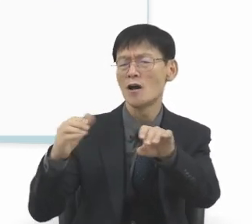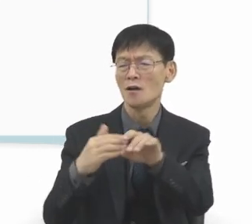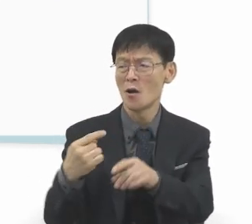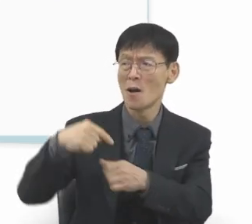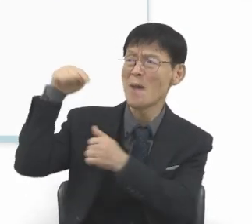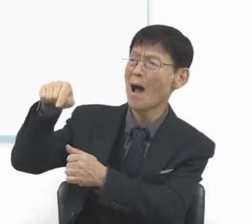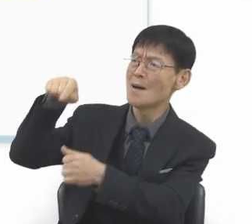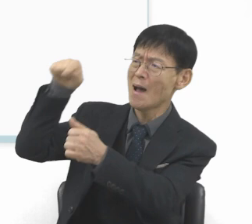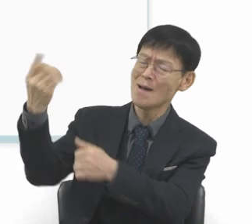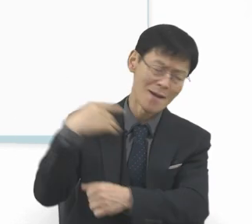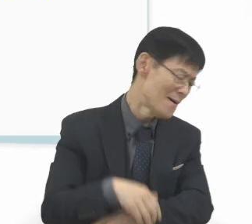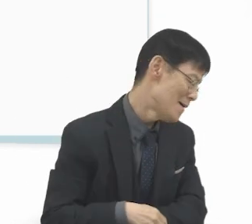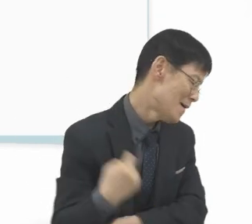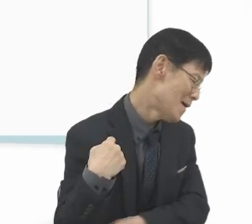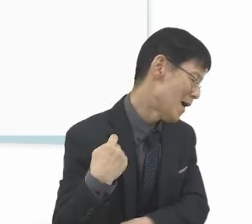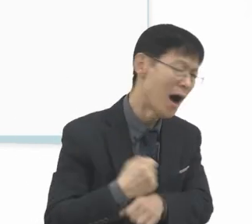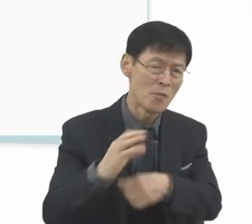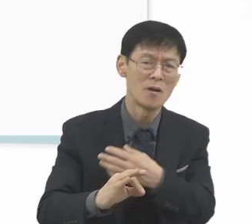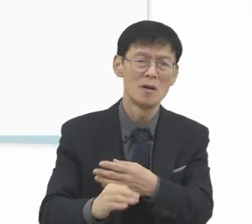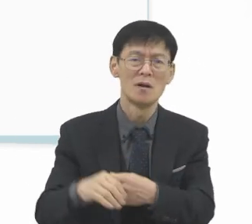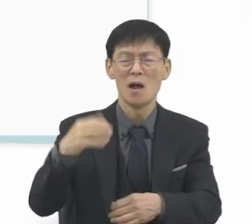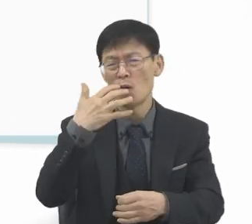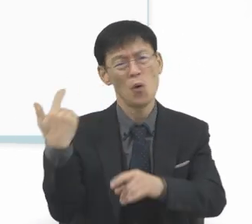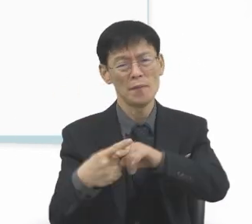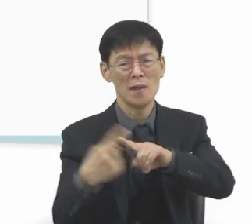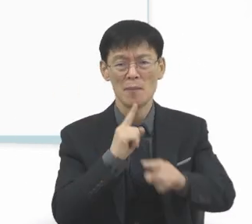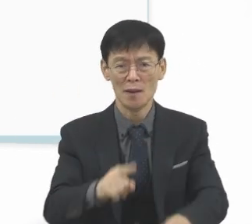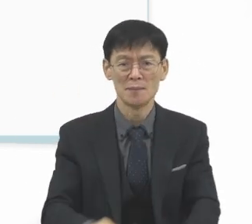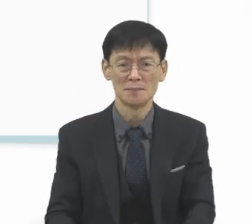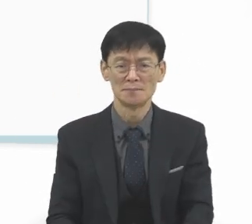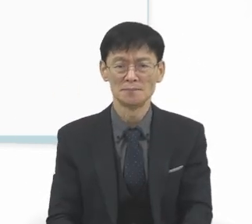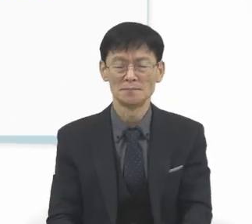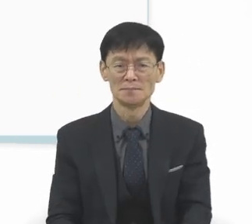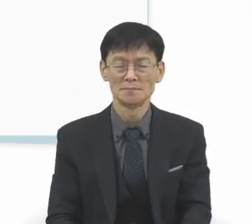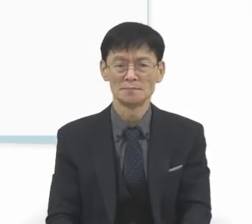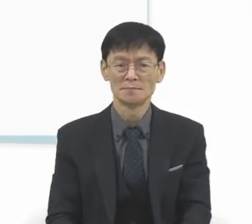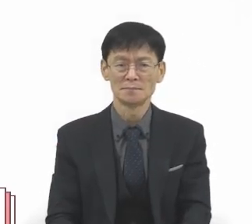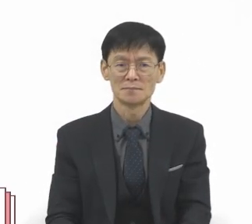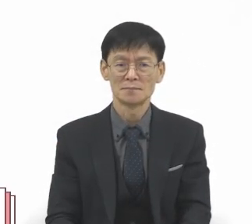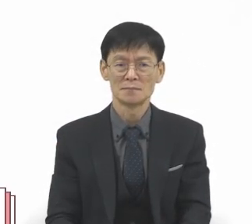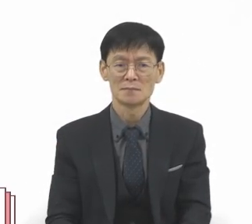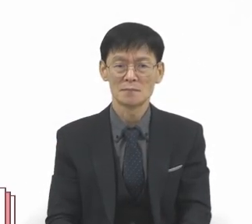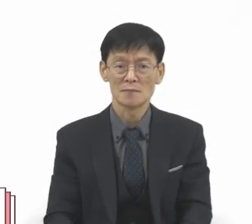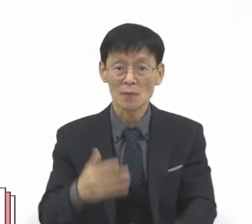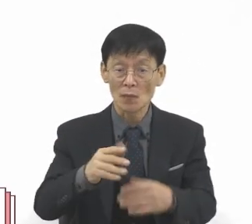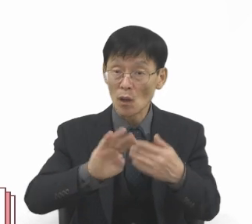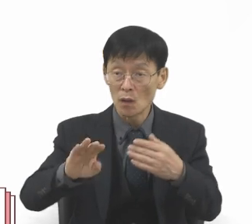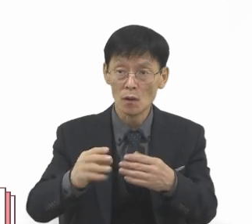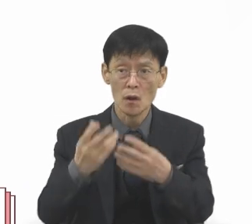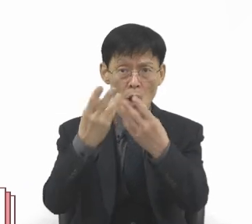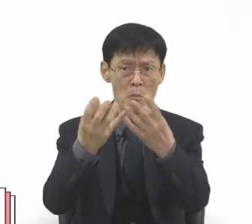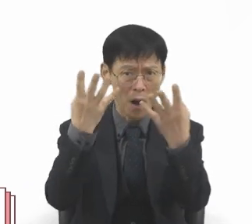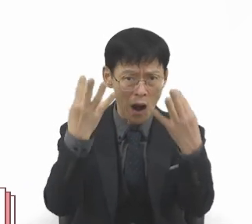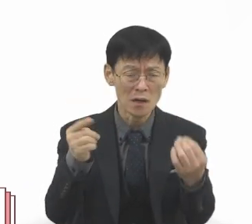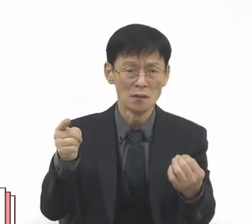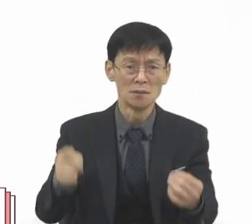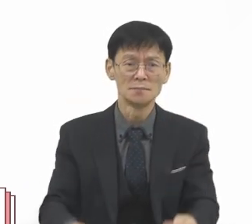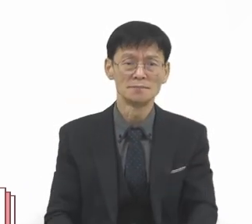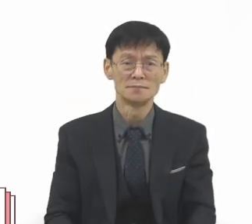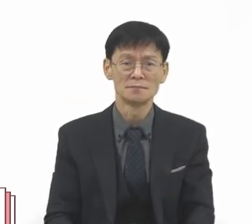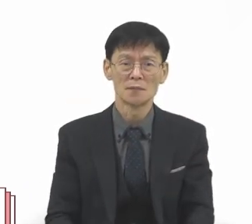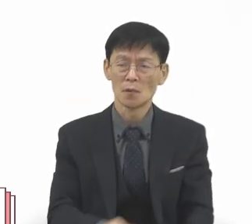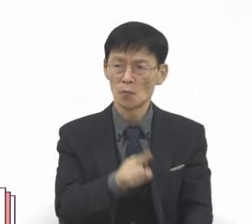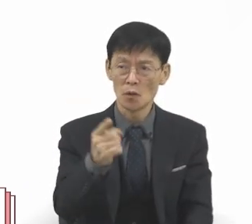어루만지도록 강제로 시키는 것이 몸으로 하는 성희롱의 대표적인 사례입니다. 영상에 나오는 사례